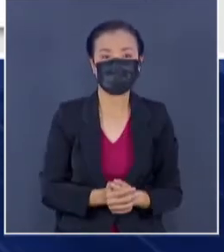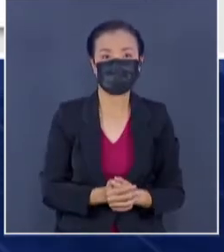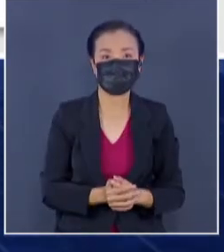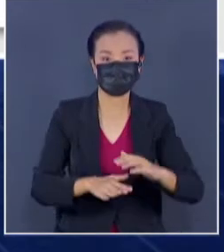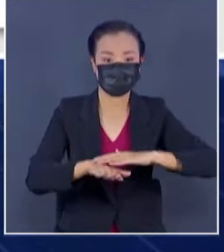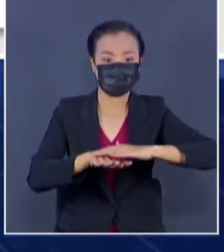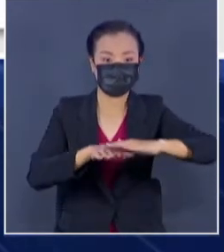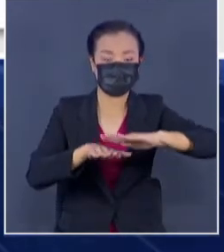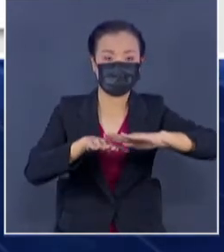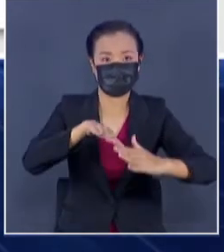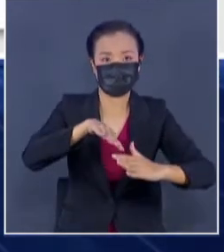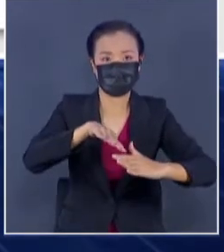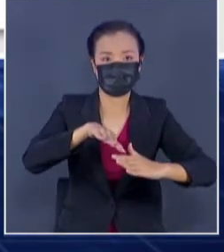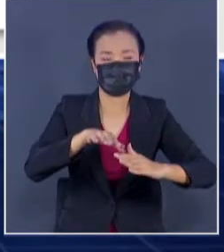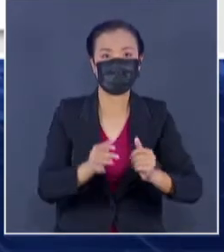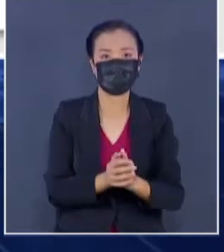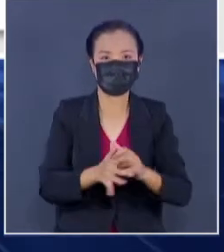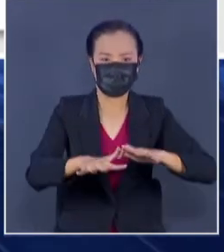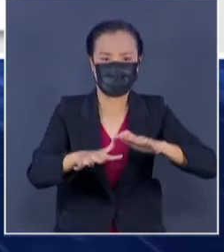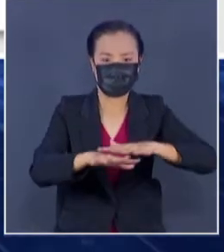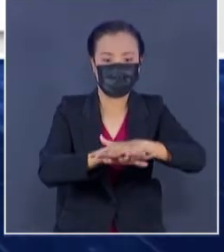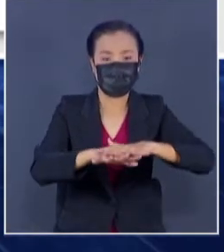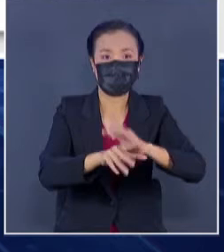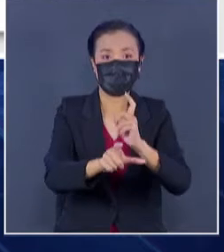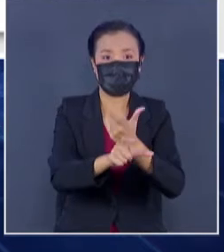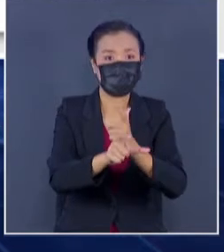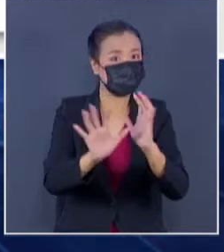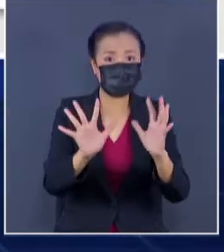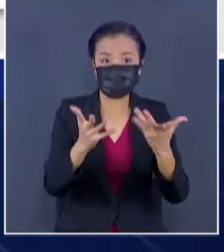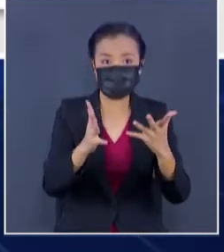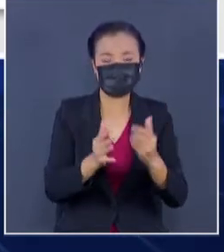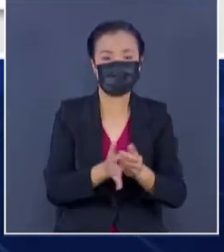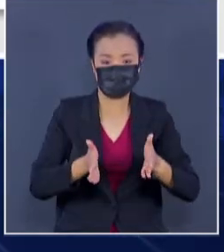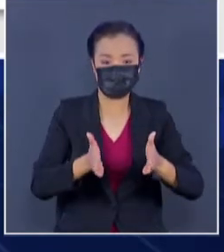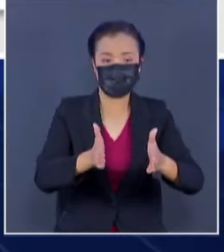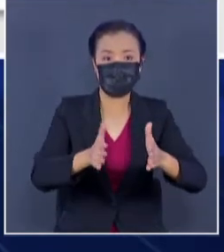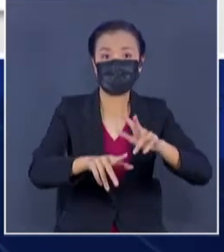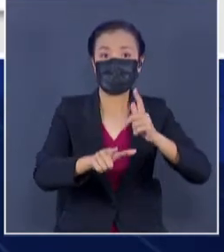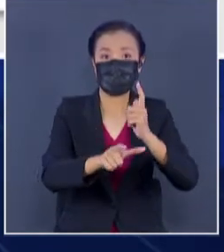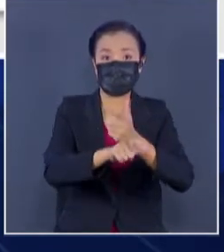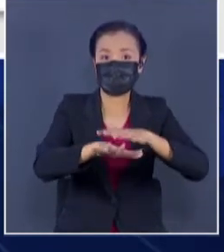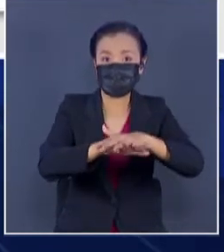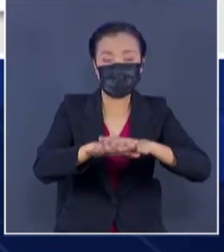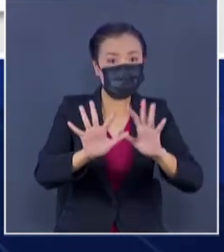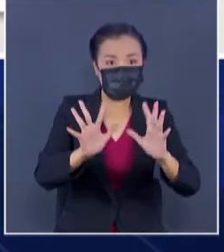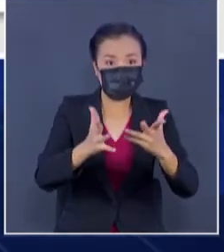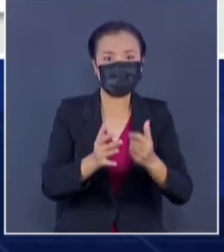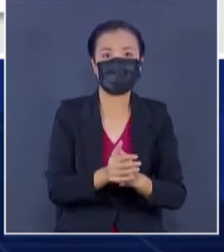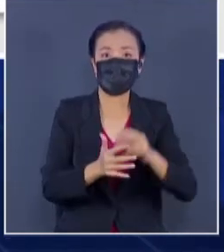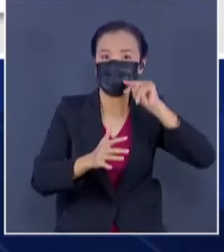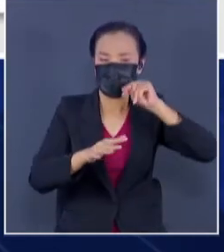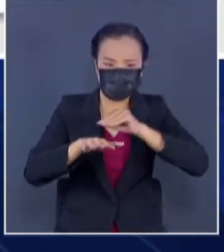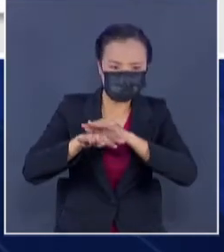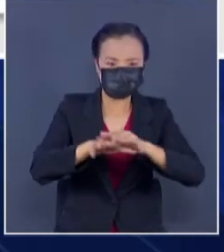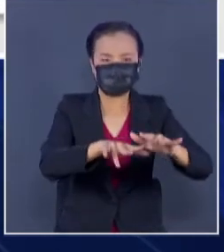พื้นถนนที่พังลงมาไม่มีการเสริมเหล็กแต่อย่างใดพอถนนที่มันไม่ได้เสริมเหล็กแบบนี้เจอเข้ากับกระ